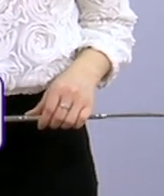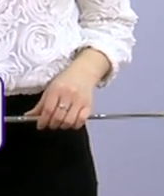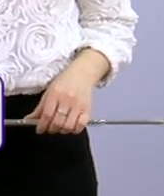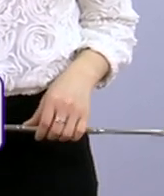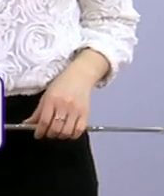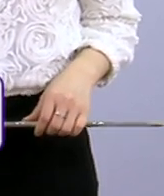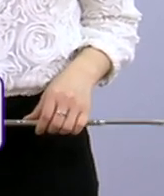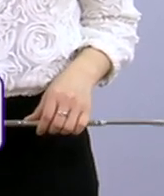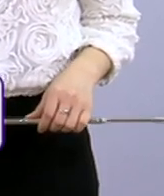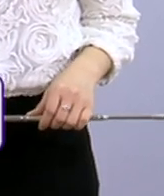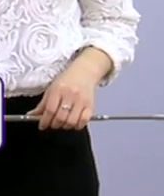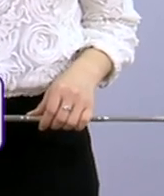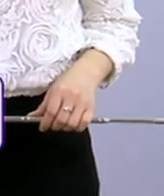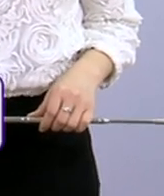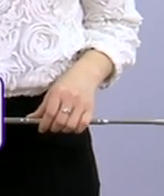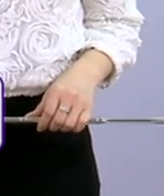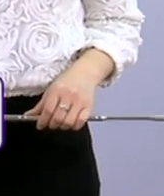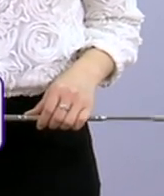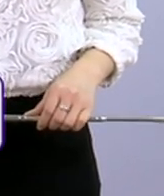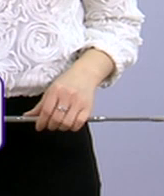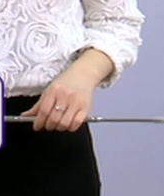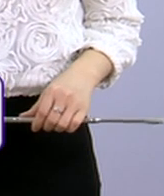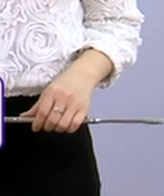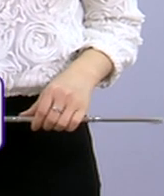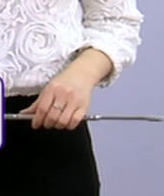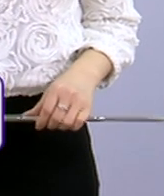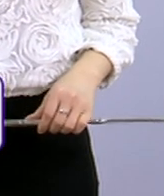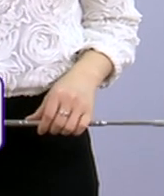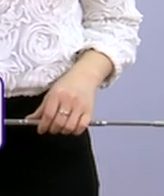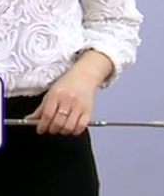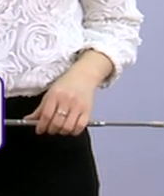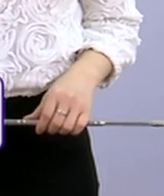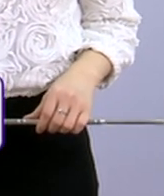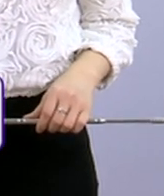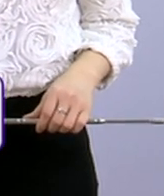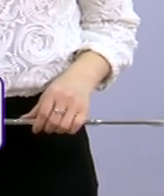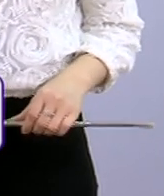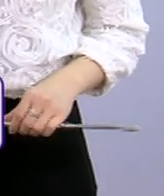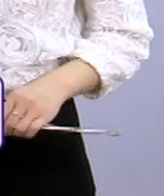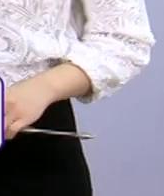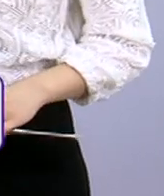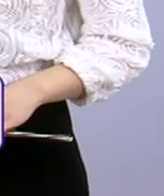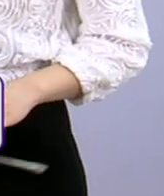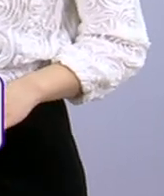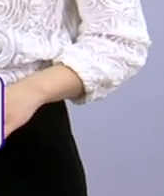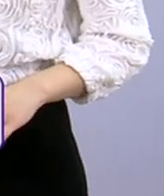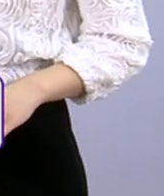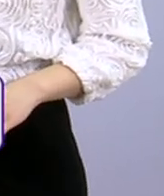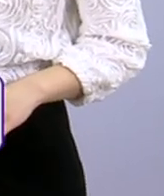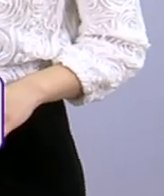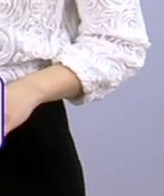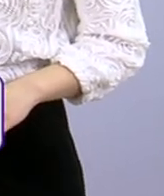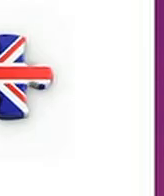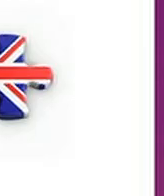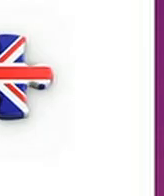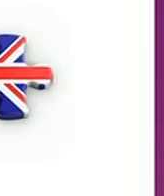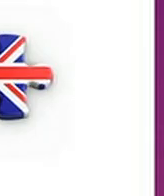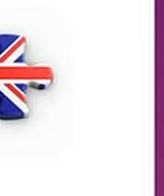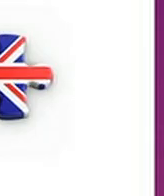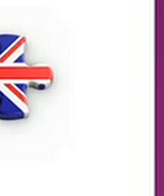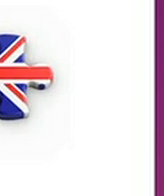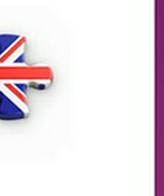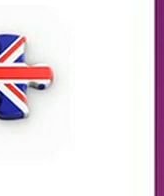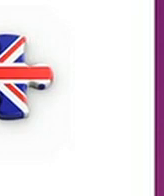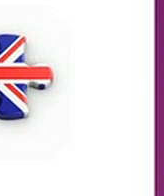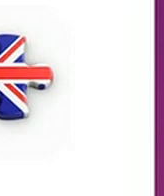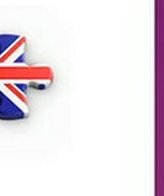position. Сұрақ жасау барысында мына модальды етістік бірінші орынға келеді. Демек, can you